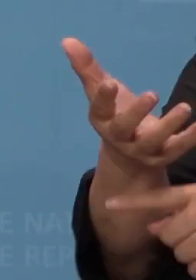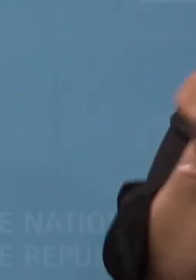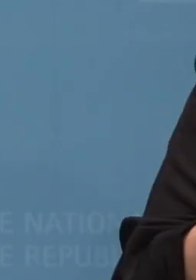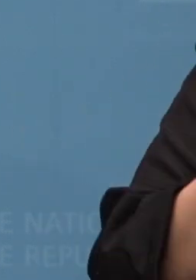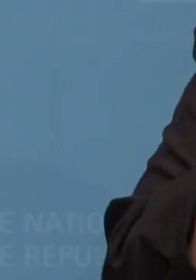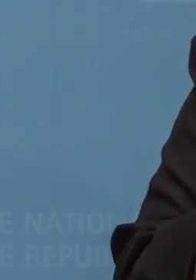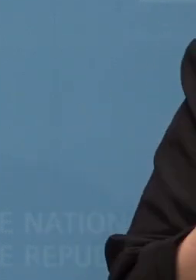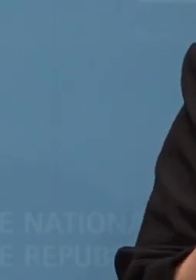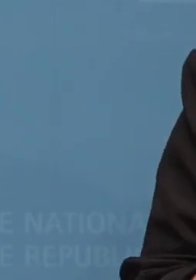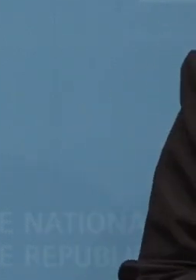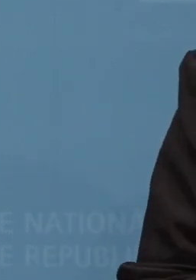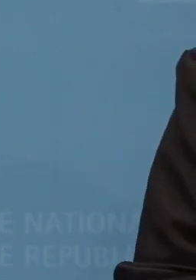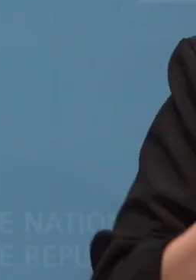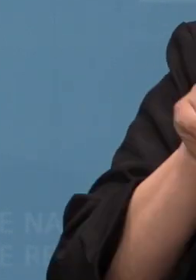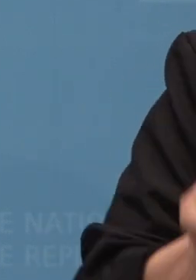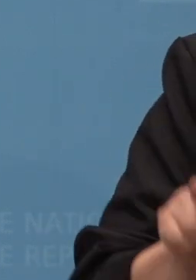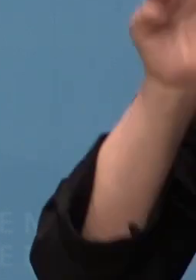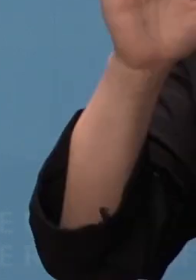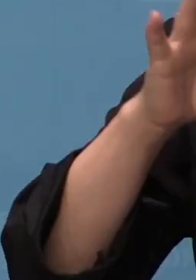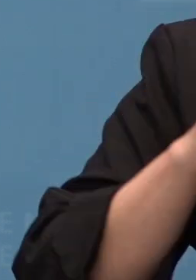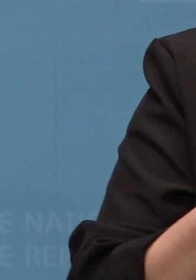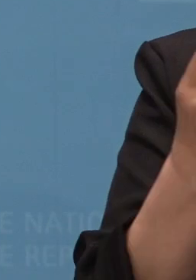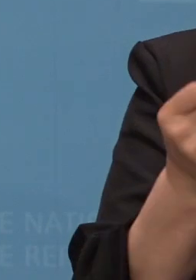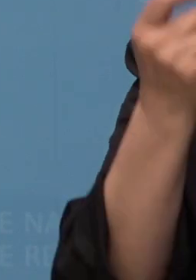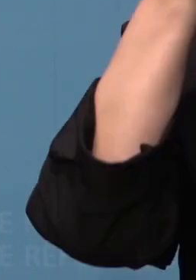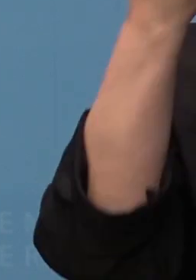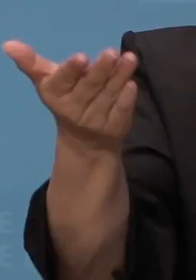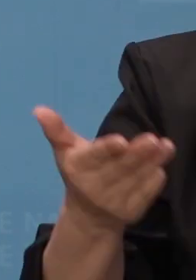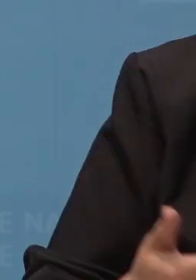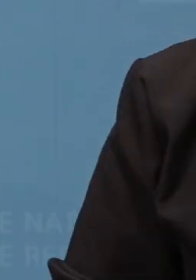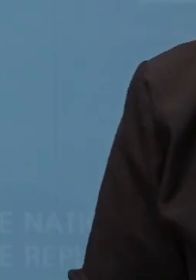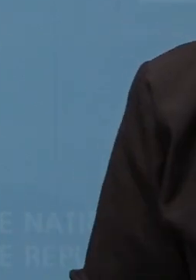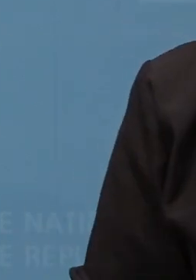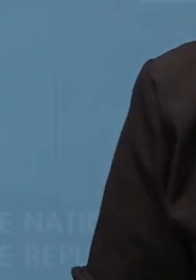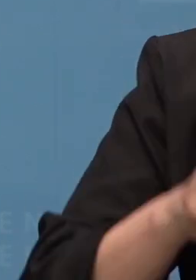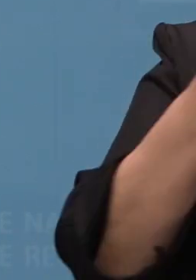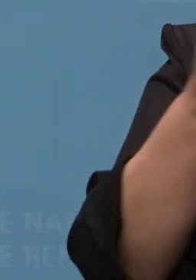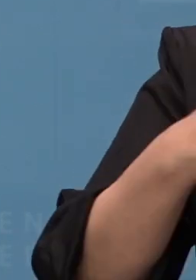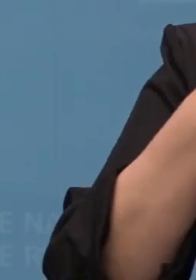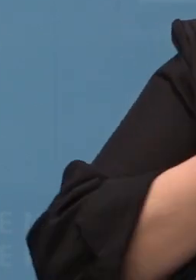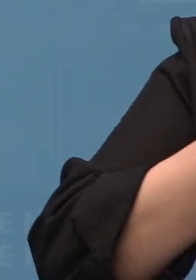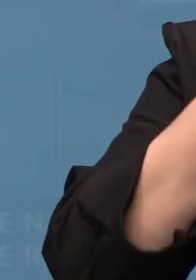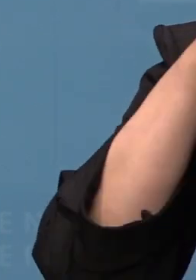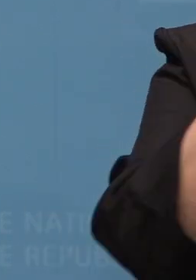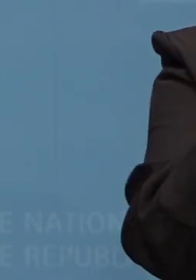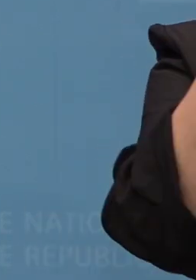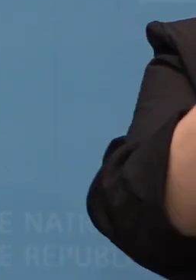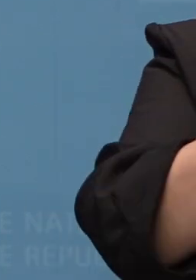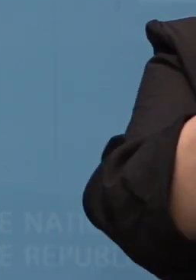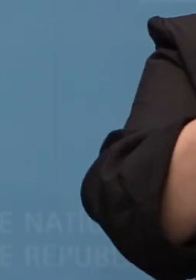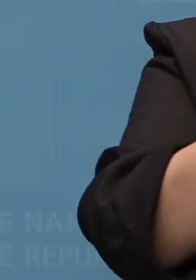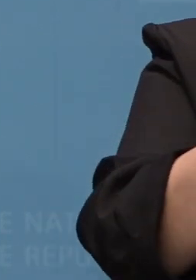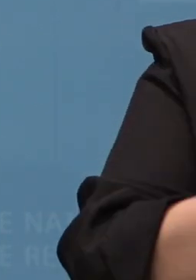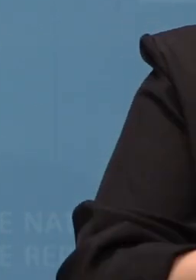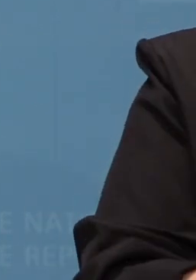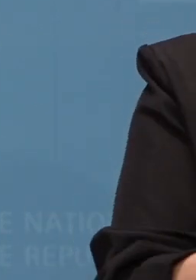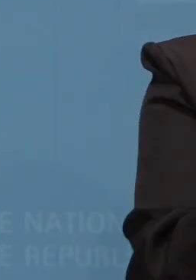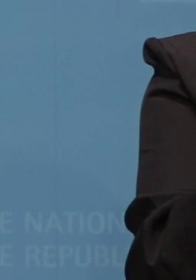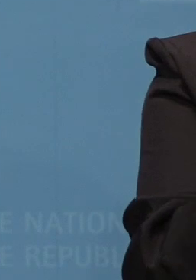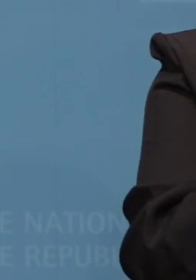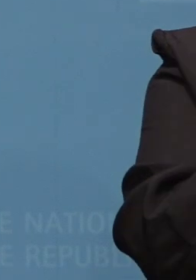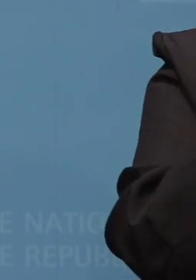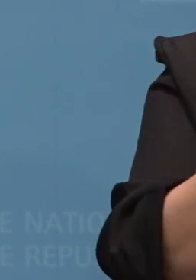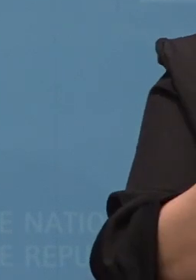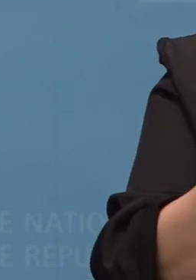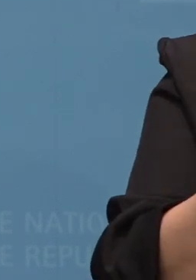지금도 앞으로도 유효합니까? 국민의 우려에 대통령께서 직접 국민 앞에 나와 입장을